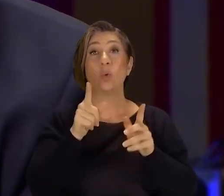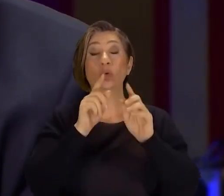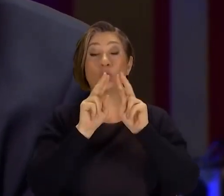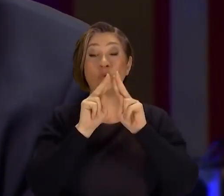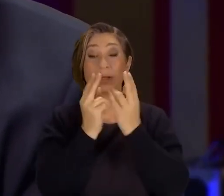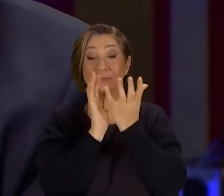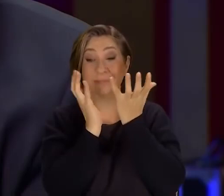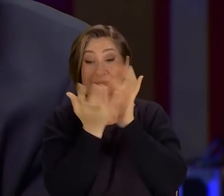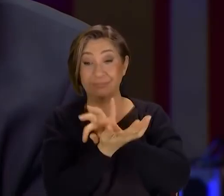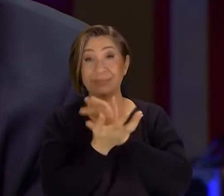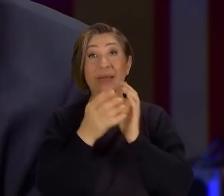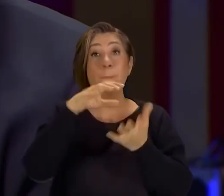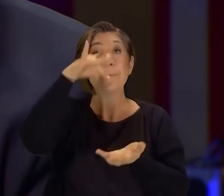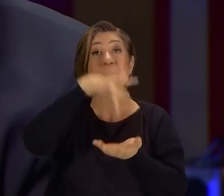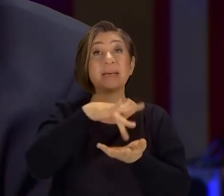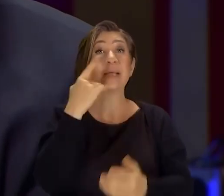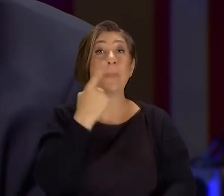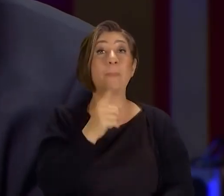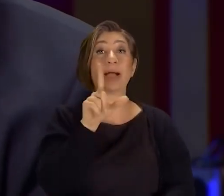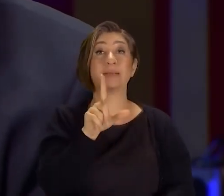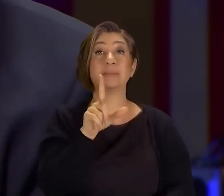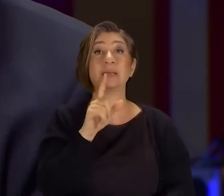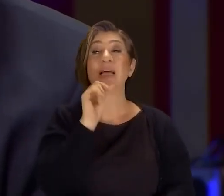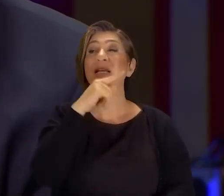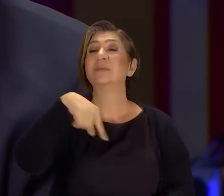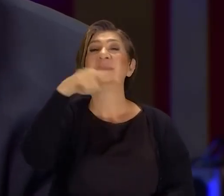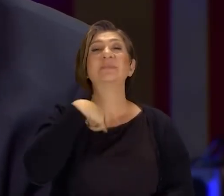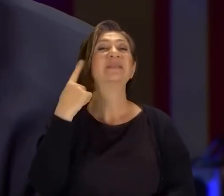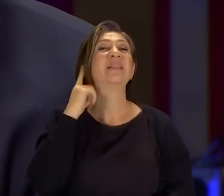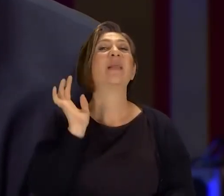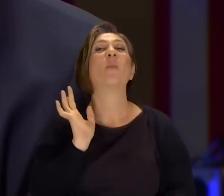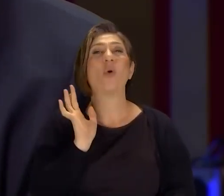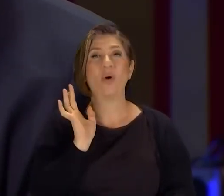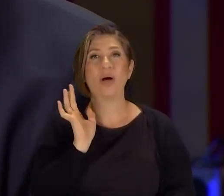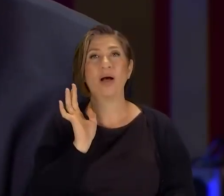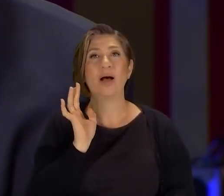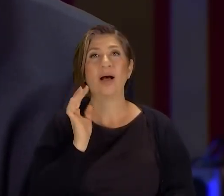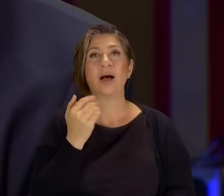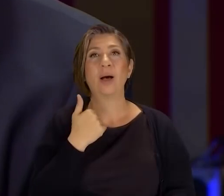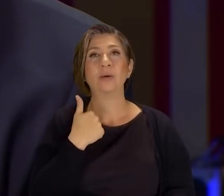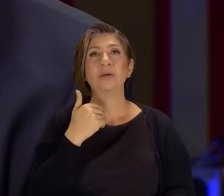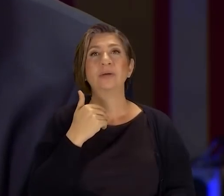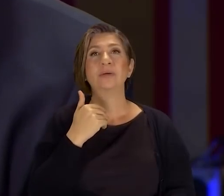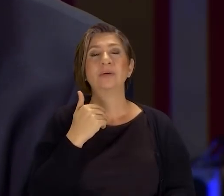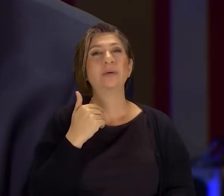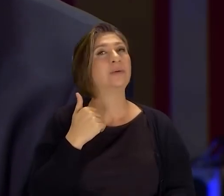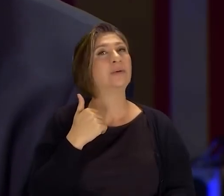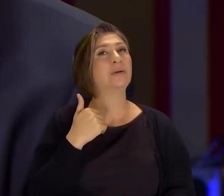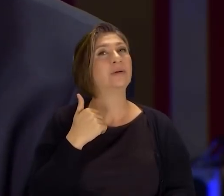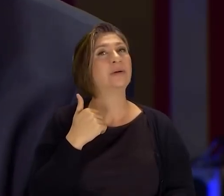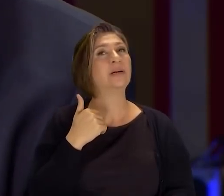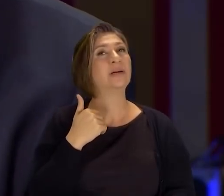Küreselleşmenin merkezine bakmak lazım kimse bizi dinlemiyor Biz şehir rol